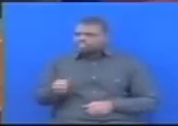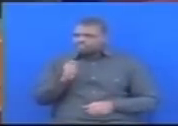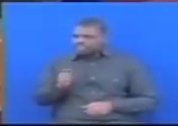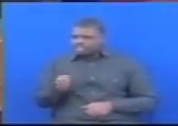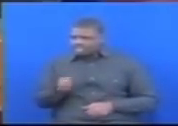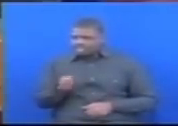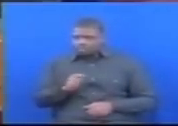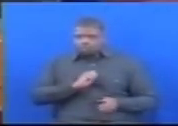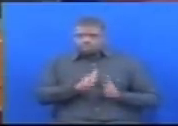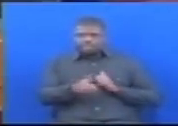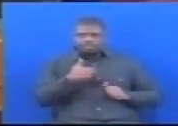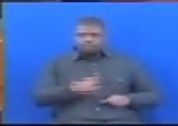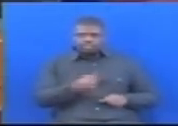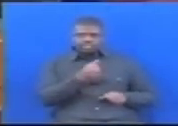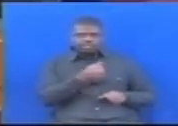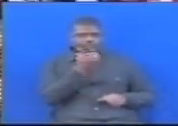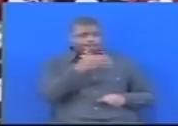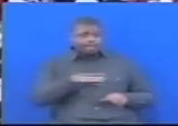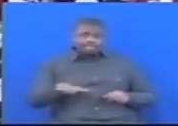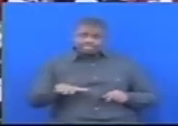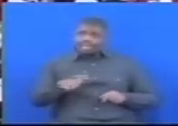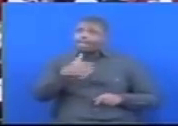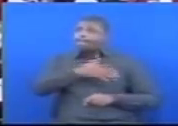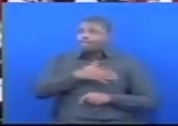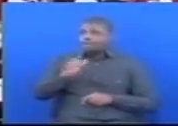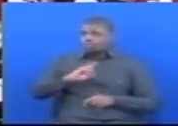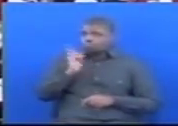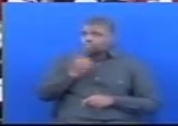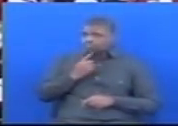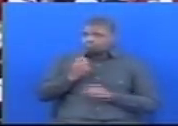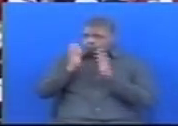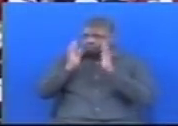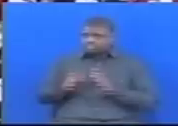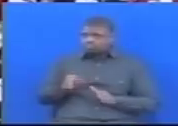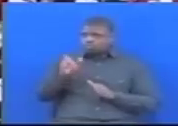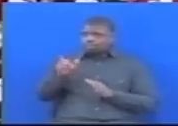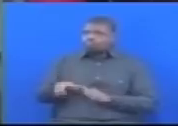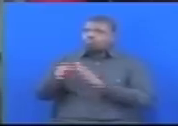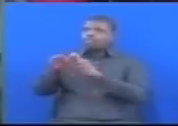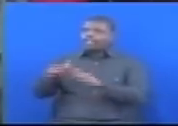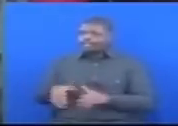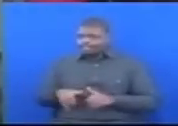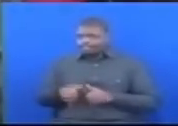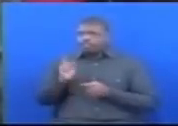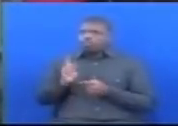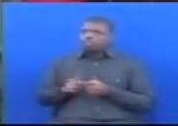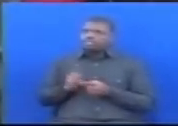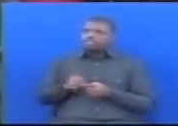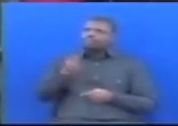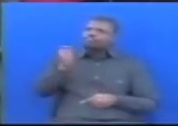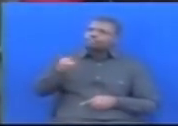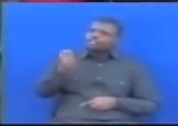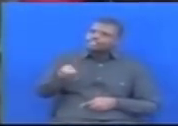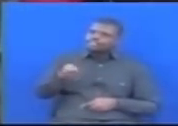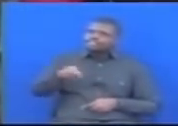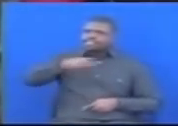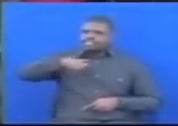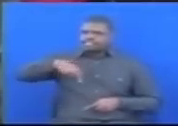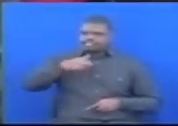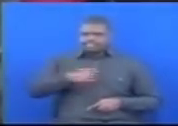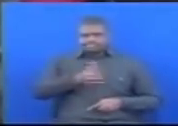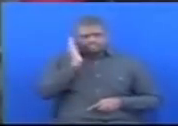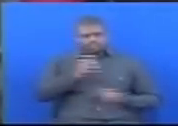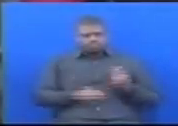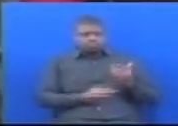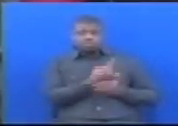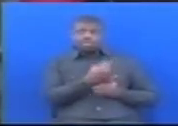Mheshimiwa Spika, kwa niaba ya Waziri wa Maji napenda kujibu swali la Mheshimiwa mbunge. Kwanza nimpongeze sana, lakini kikubwa sisi kama serikali